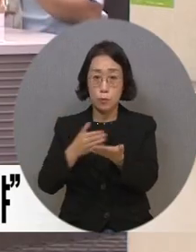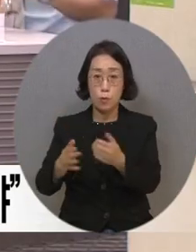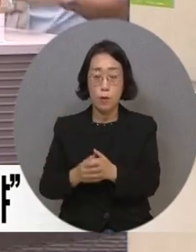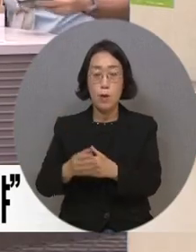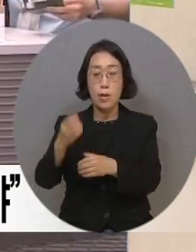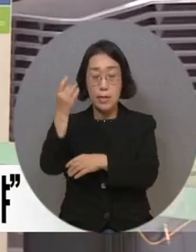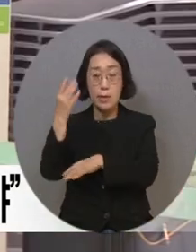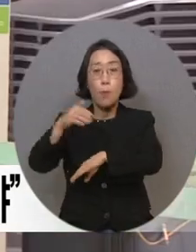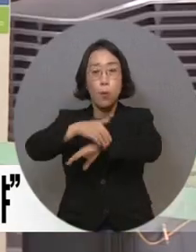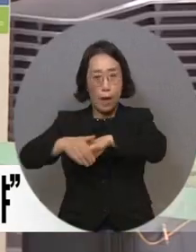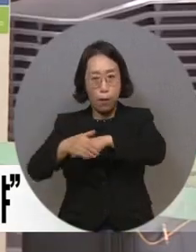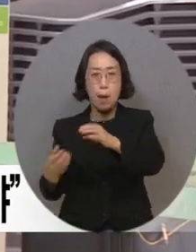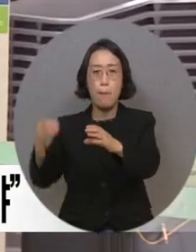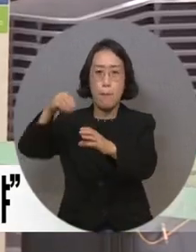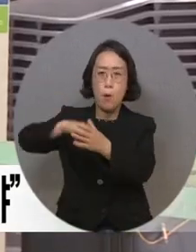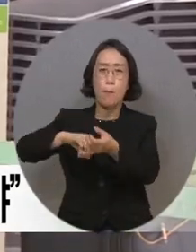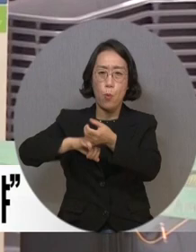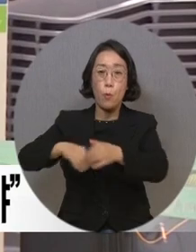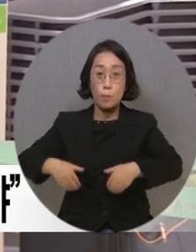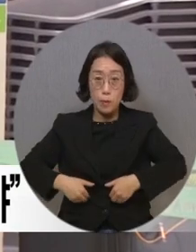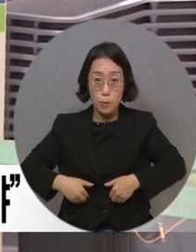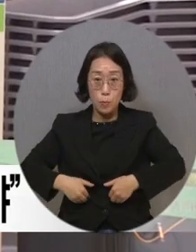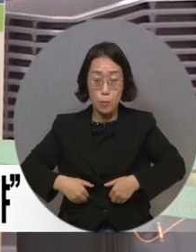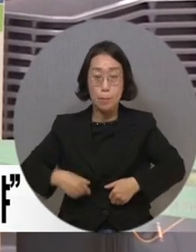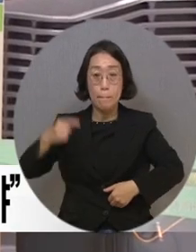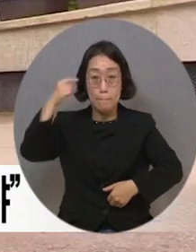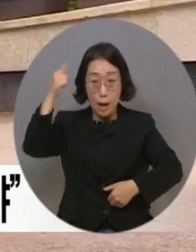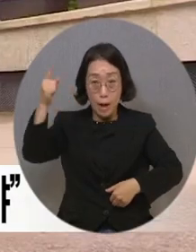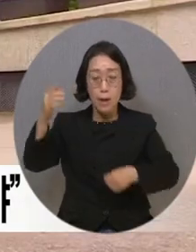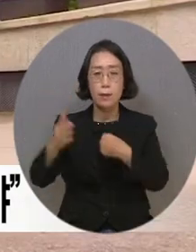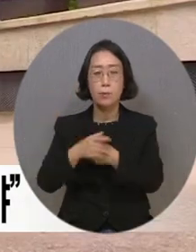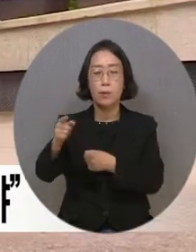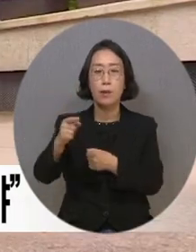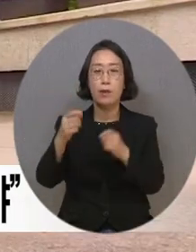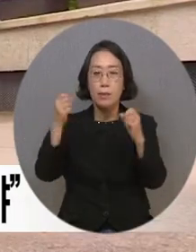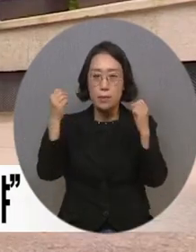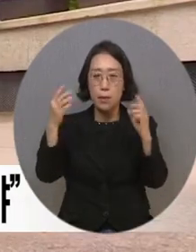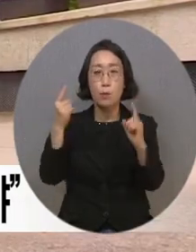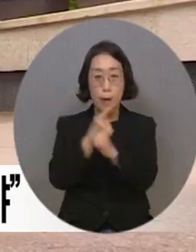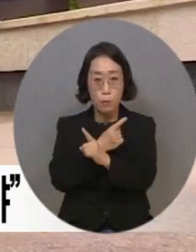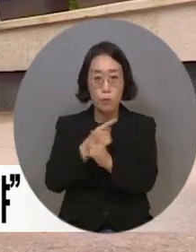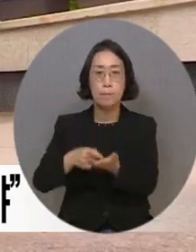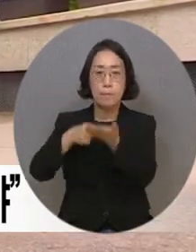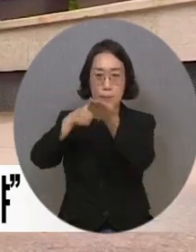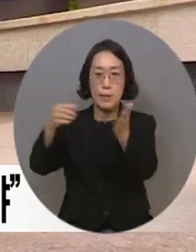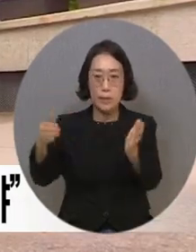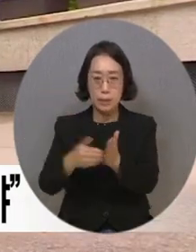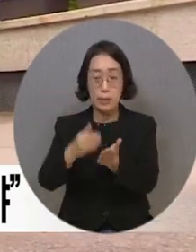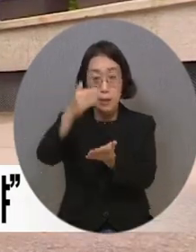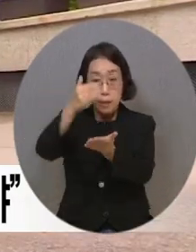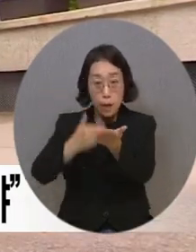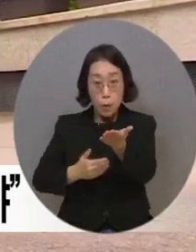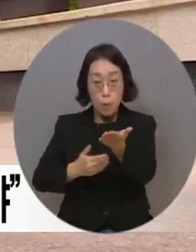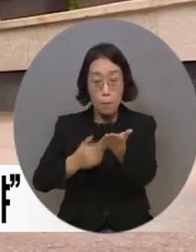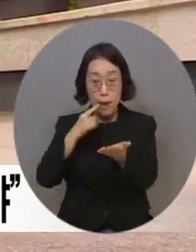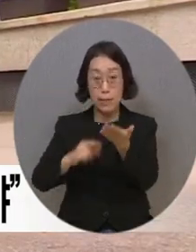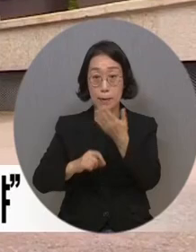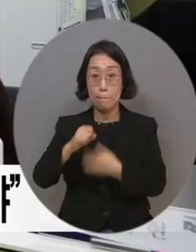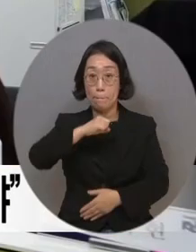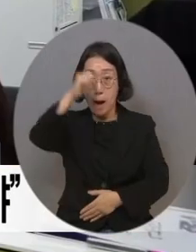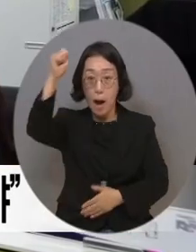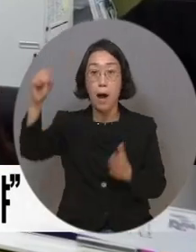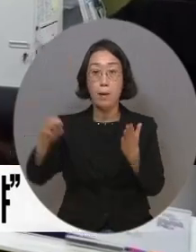내용에 명시할 필요가 있다는 의견이 제시되면서 해당 개정안이 추진됐습니다. 이번 개정안이 국회를 통과할